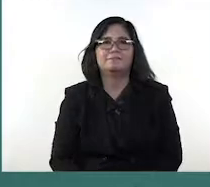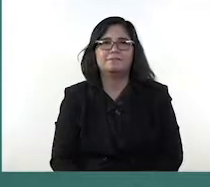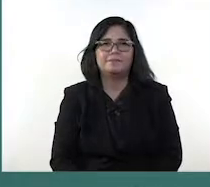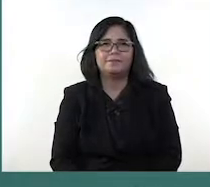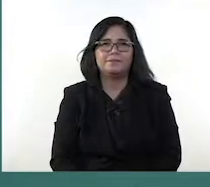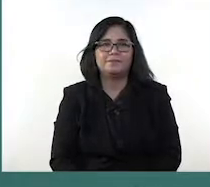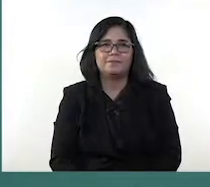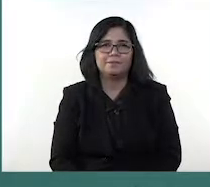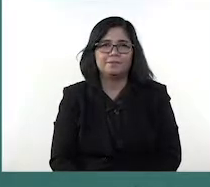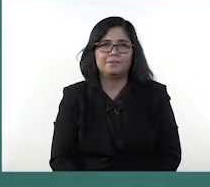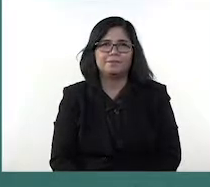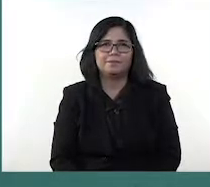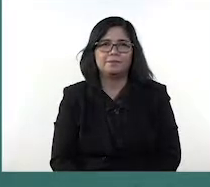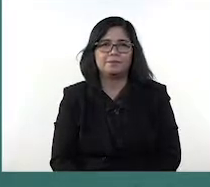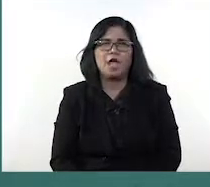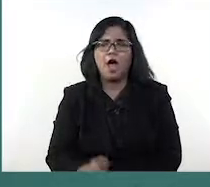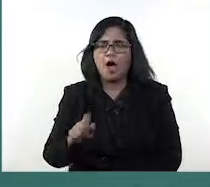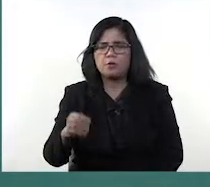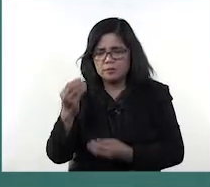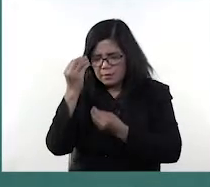Hai prajurit yang start